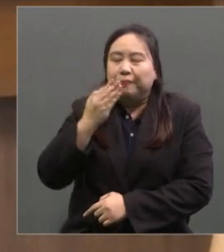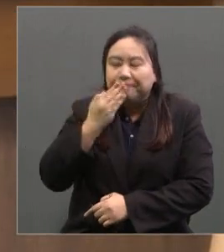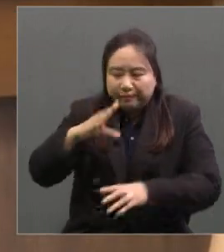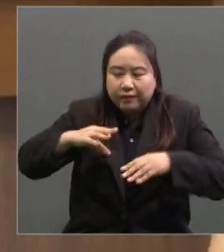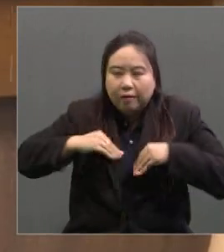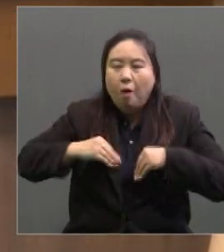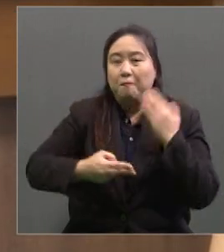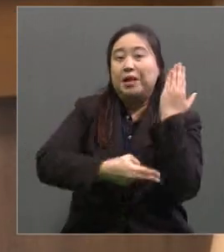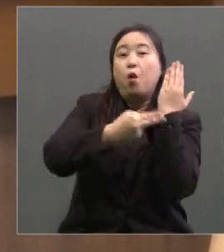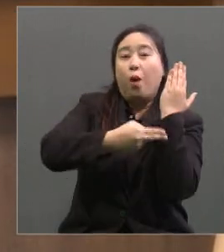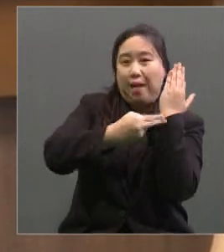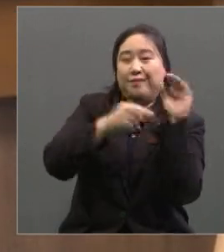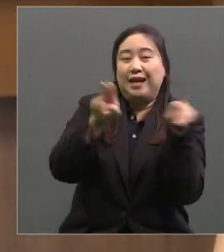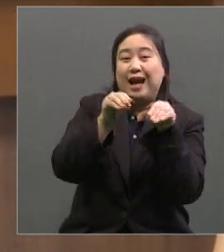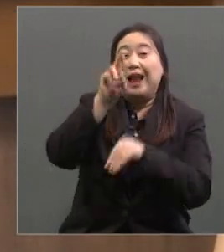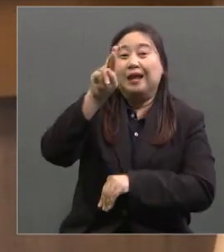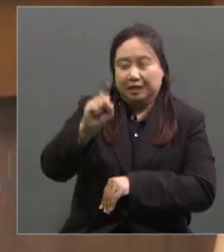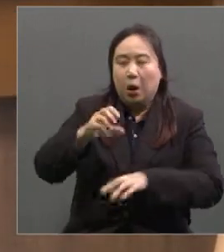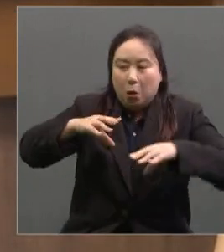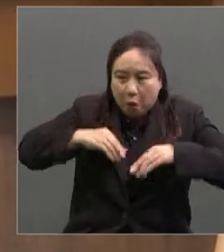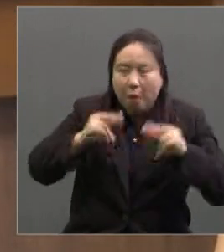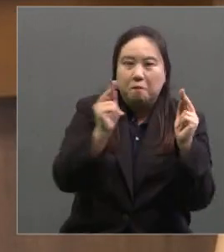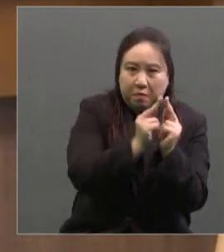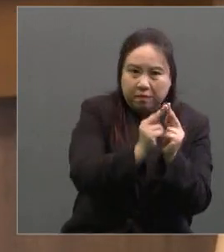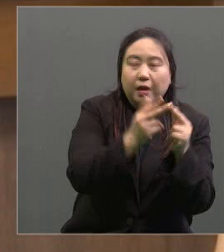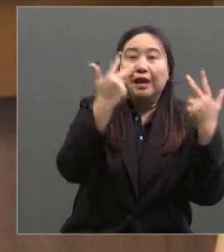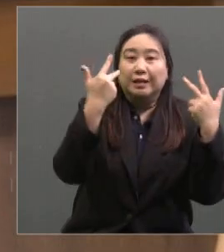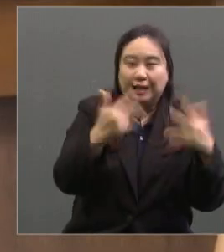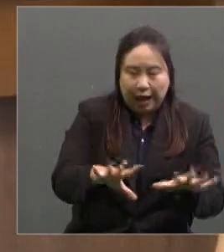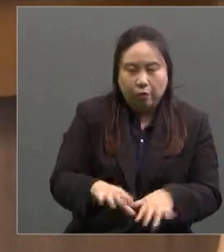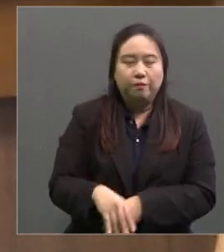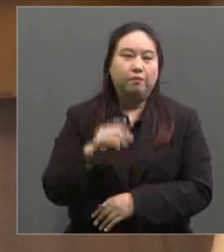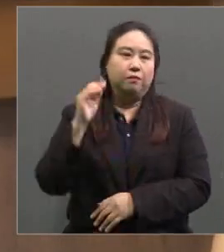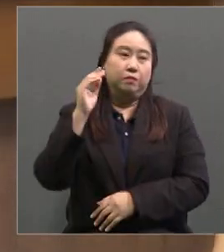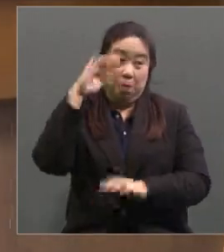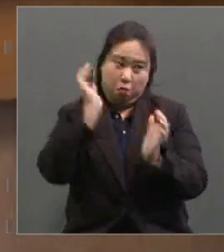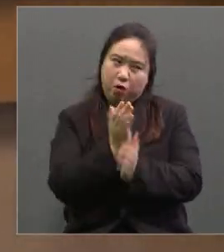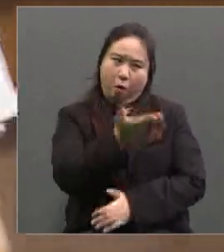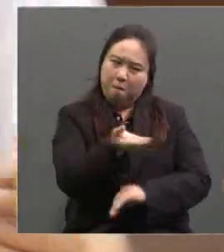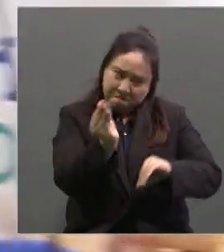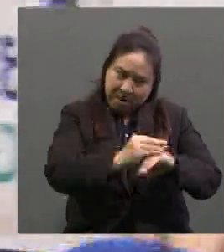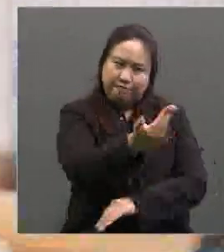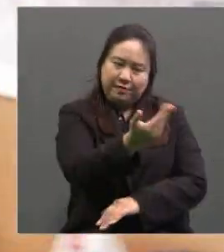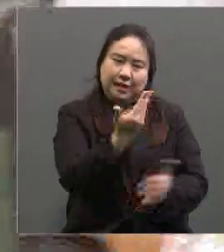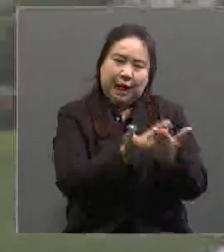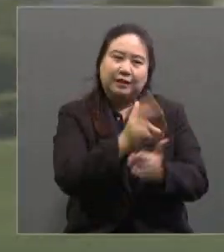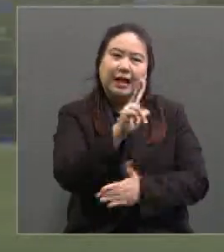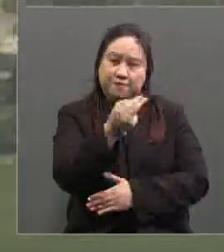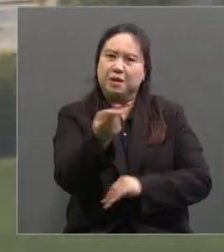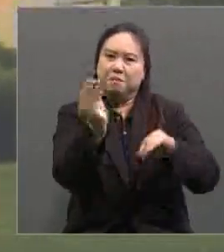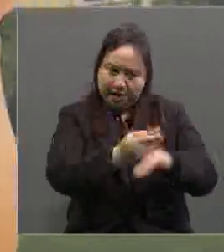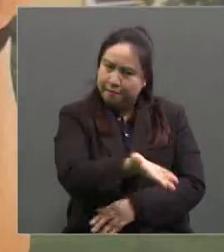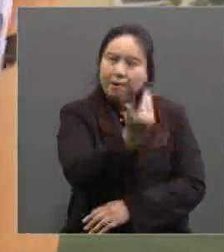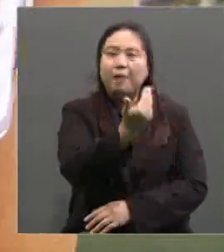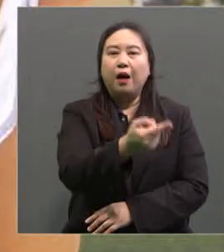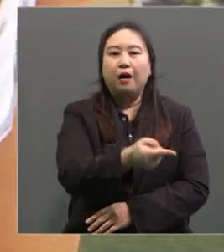แรมแห่งนึงย่านรังสิตเท่านี้ยังไม่พอถูกขู่เรียกเงินอีก 30,000บาทค่ะอือโอ้โหฟังแล้วแบ